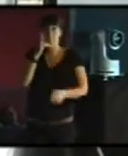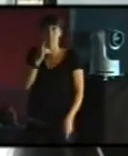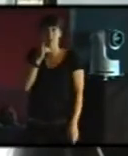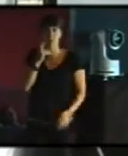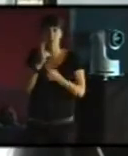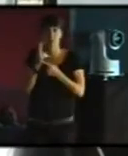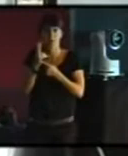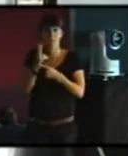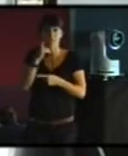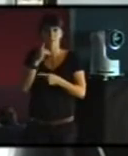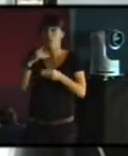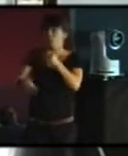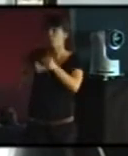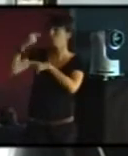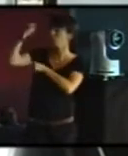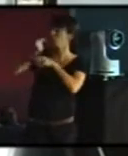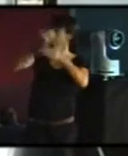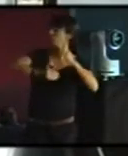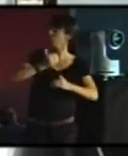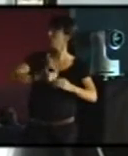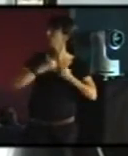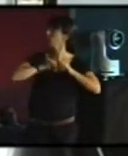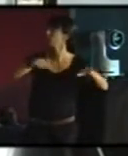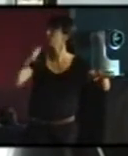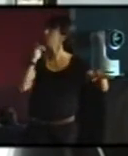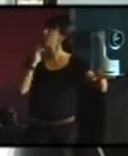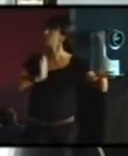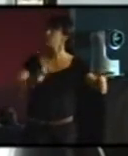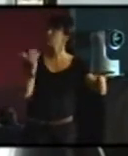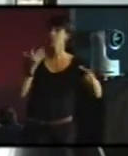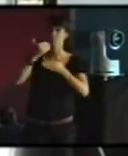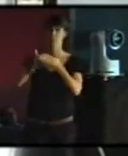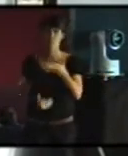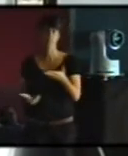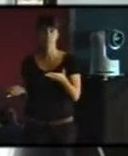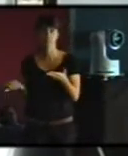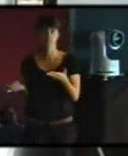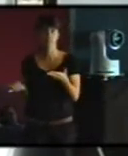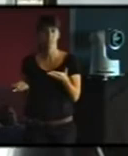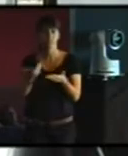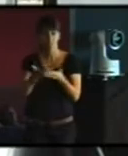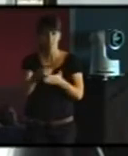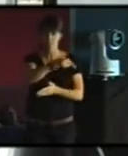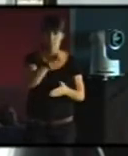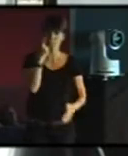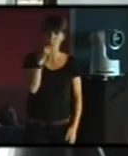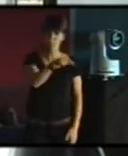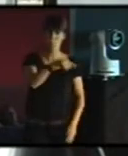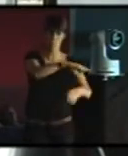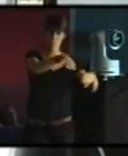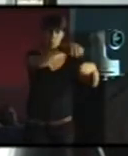à l'échelle mondiale, puisque ce projet a une ambition quand même, c'est d'être le centre mondial